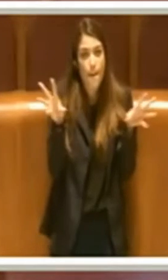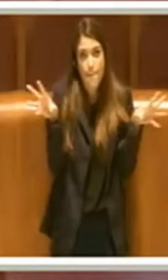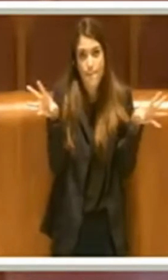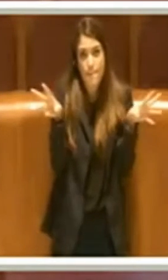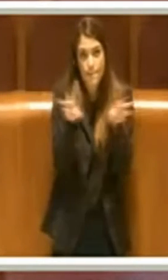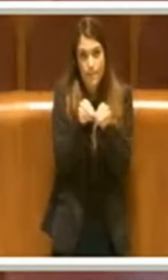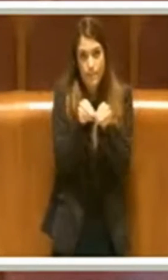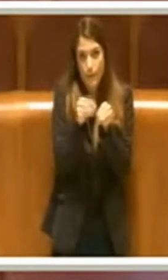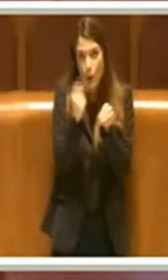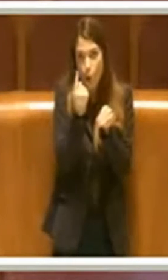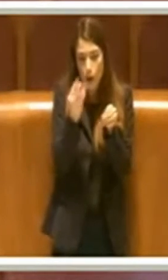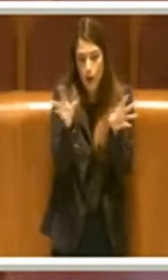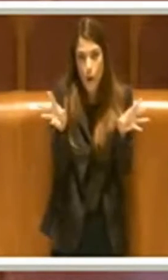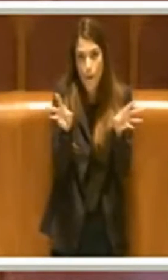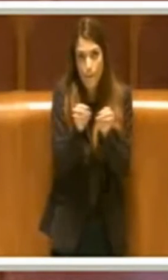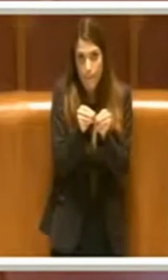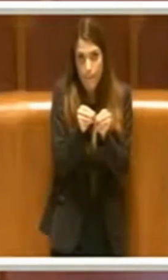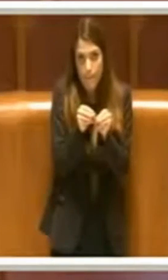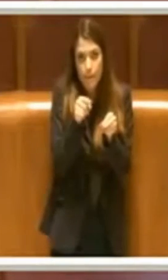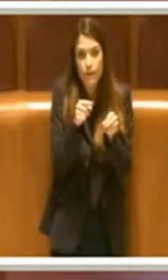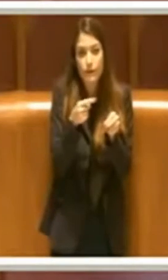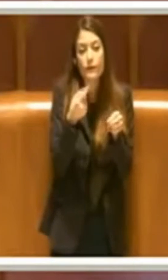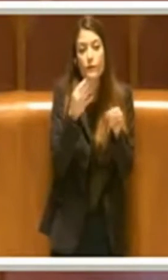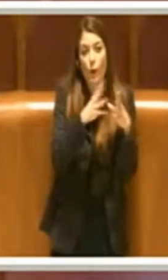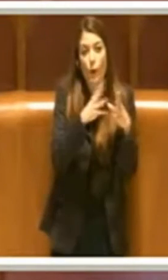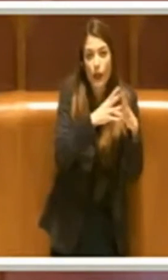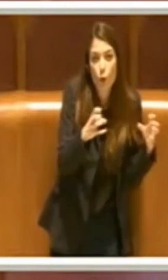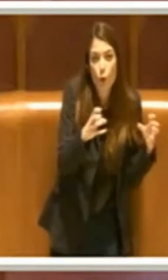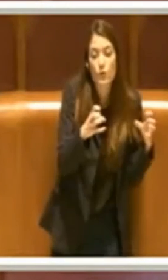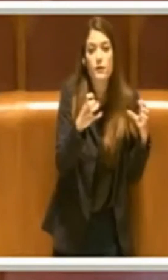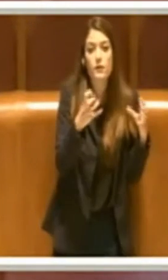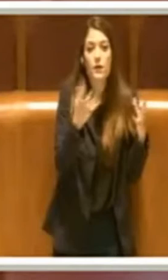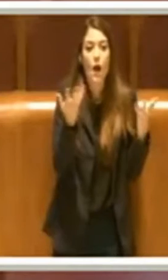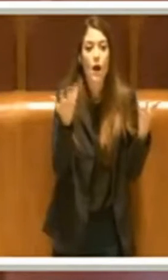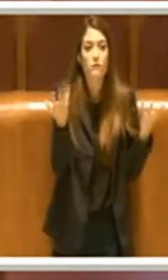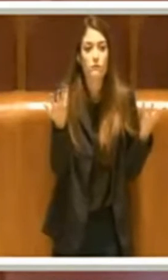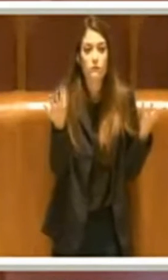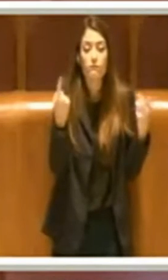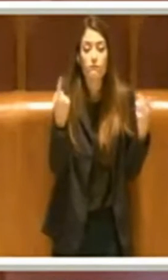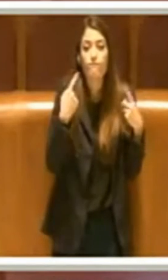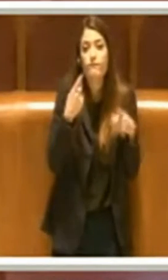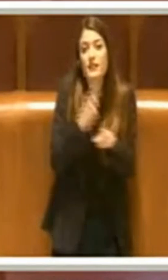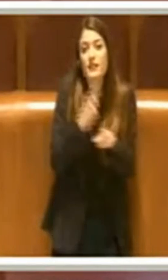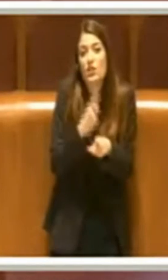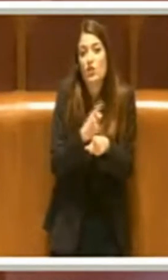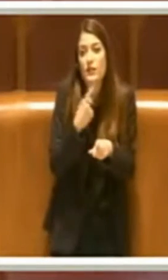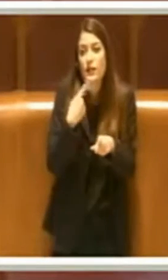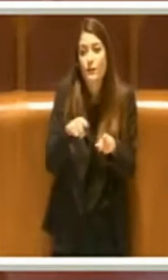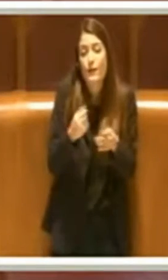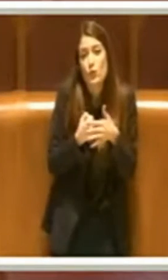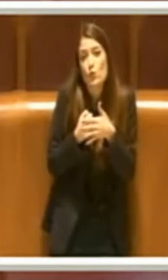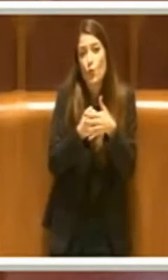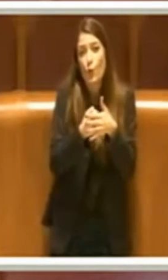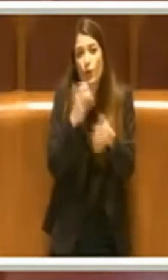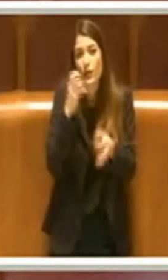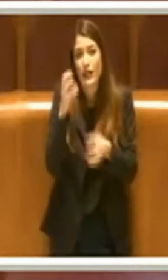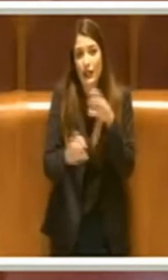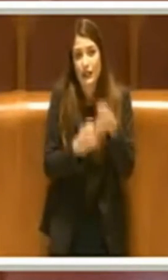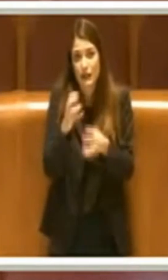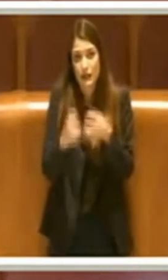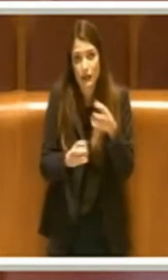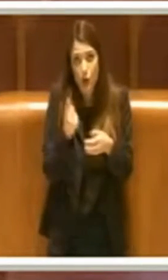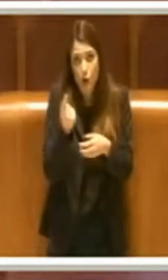necessarie, le attività produttive e ricettive, l'industria, che saranno necessarie per supportare la crisi, e sono d'accordo con